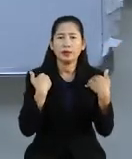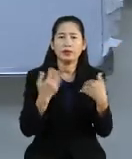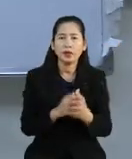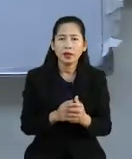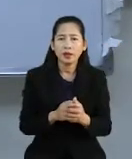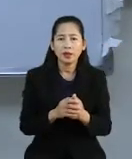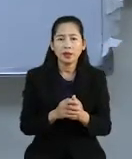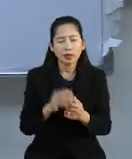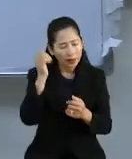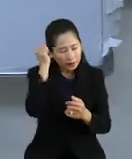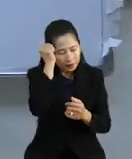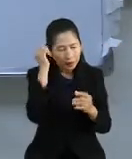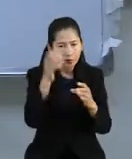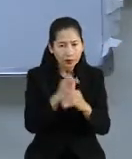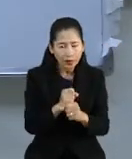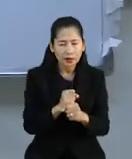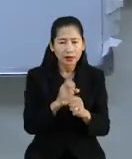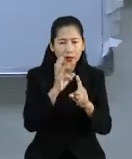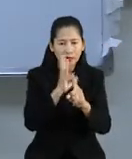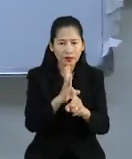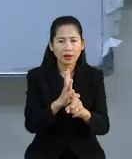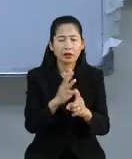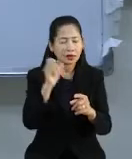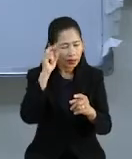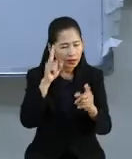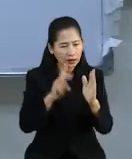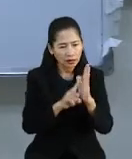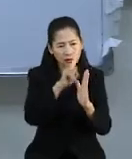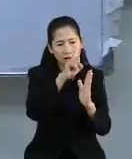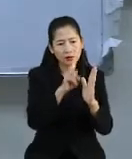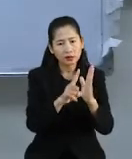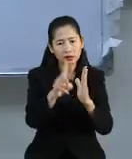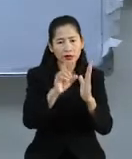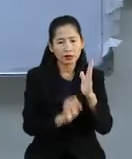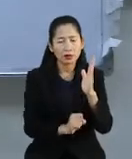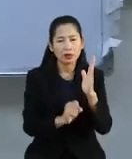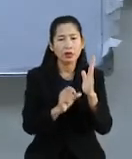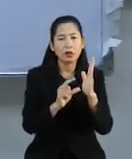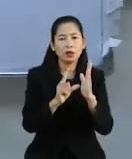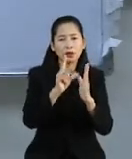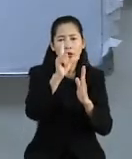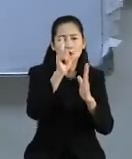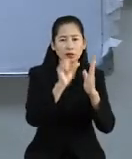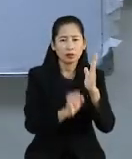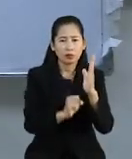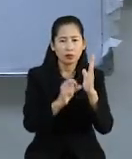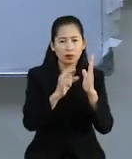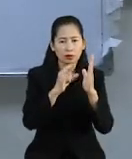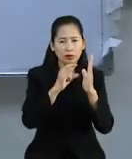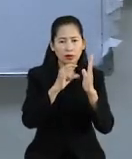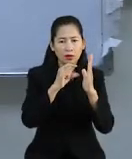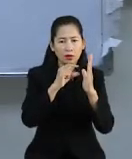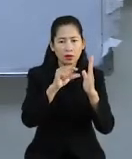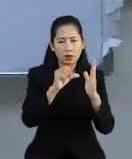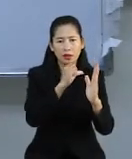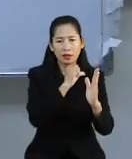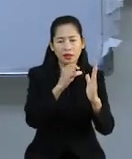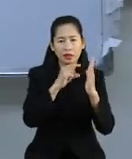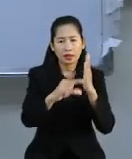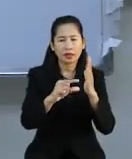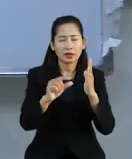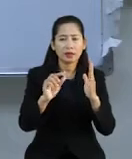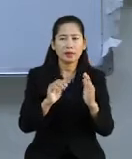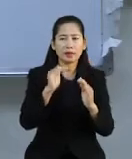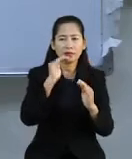nâng ạ chả nằm chẳng bán á tam là dạ ca sờ tư chương thấp bông lịch ca tam là dạ chấp bác ẩm pi khang sờ đàm đáy khang chụp vệt